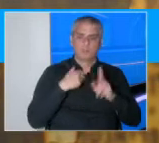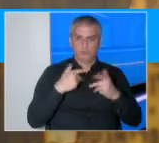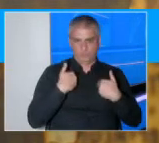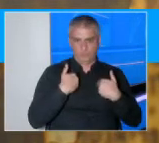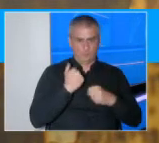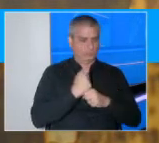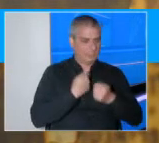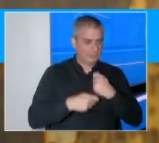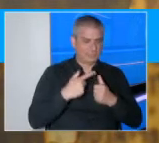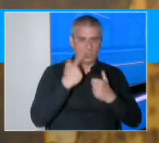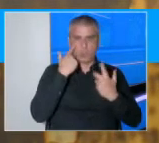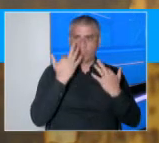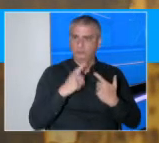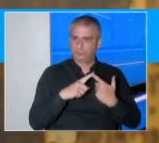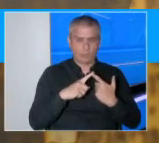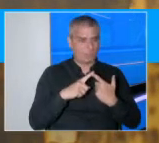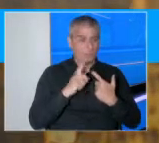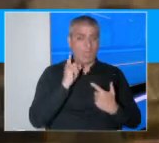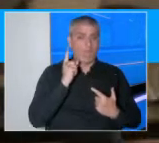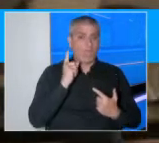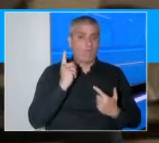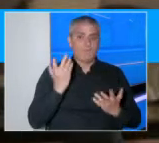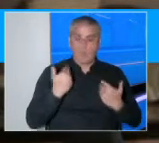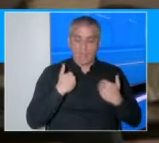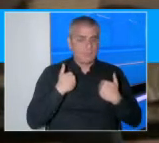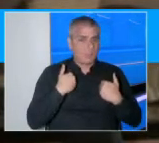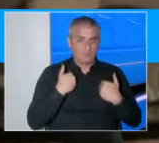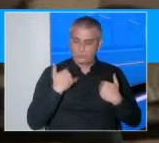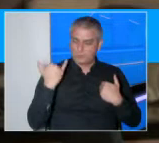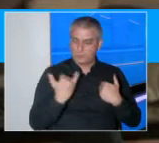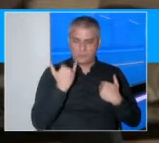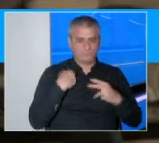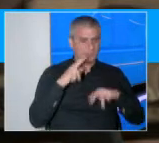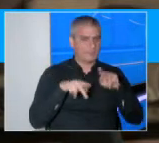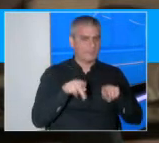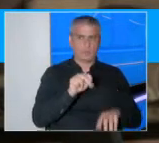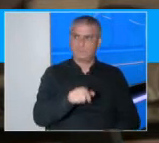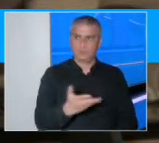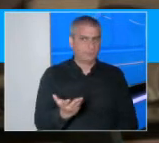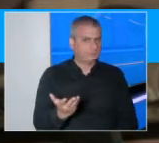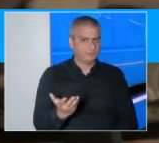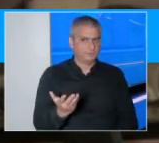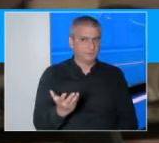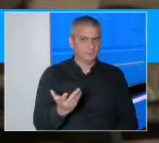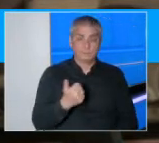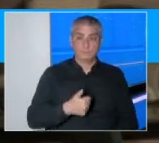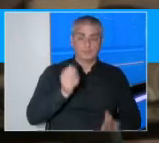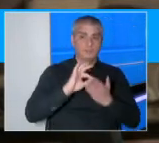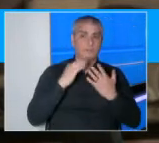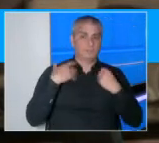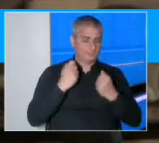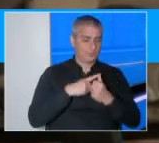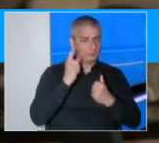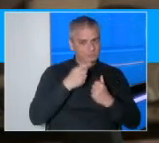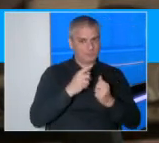מנהל עסק, אני רואה חשבון, אבל אנחנו כל הזמן מטפלים בזה. מנכ״ל משרד הביטחון